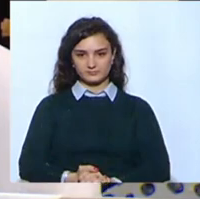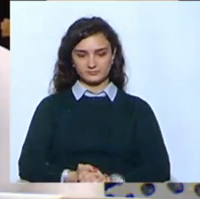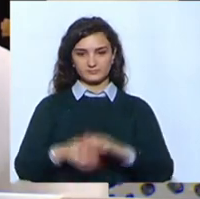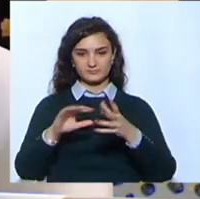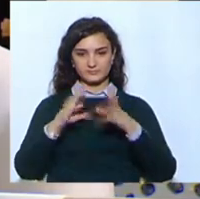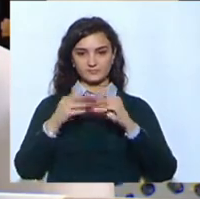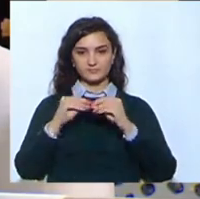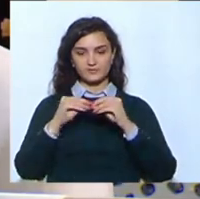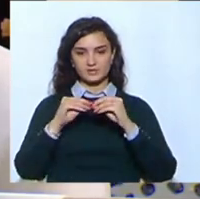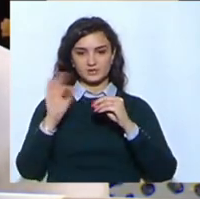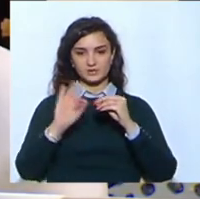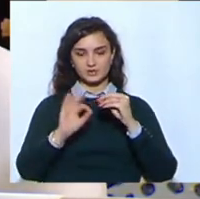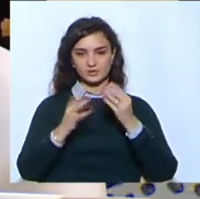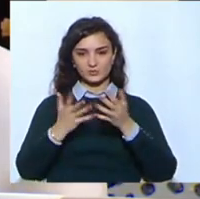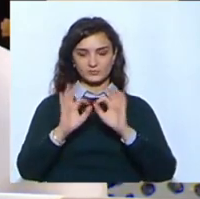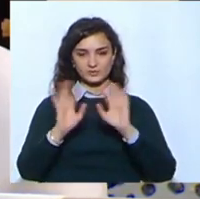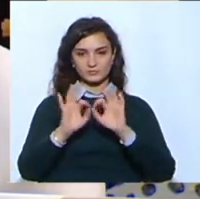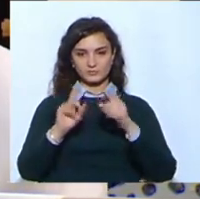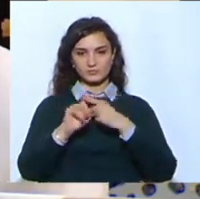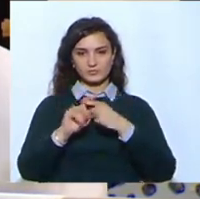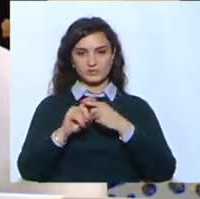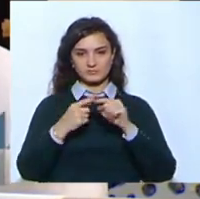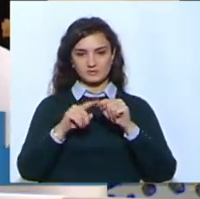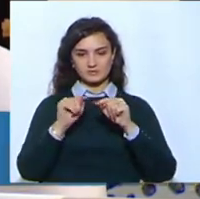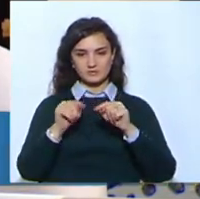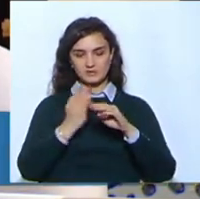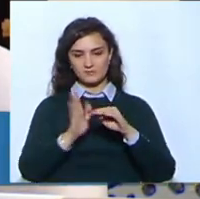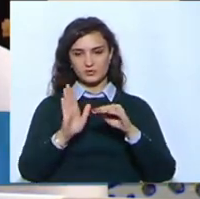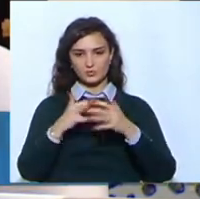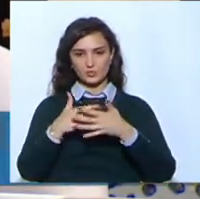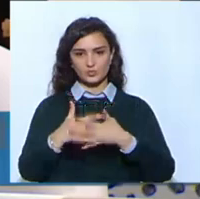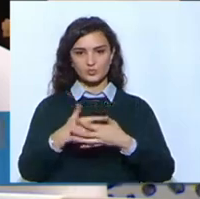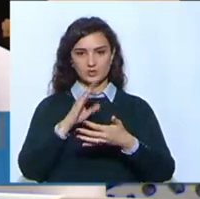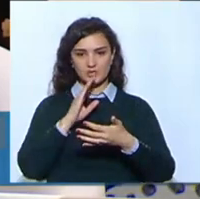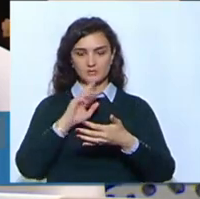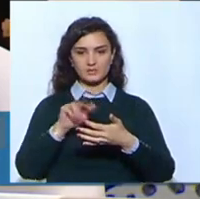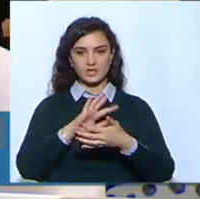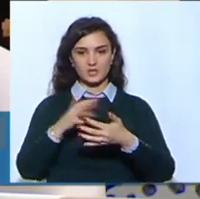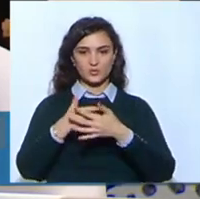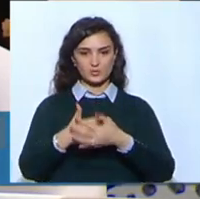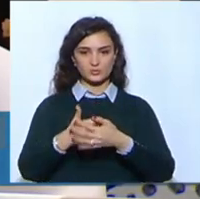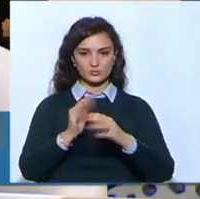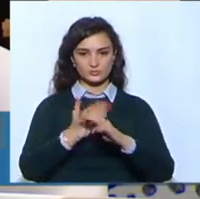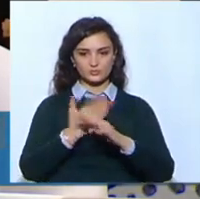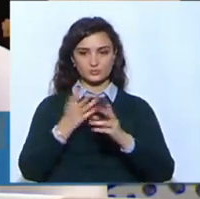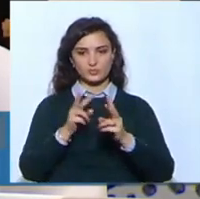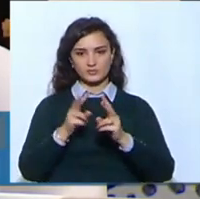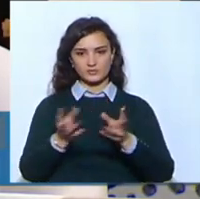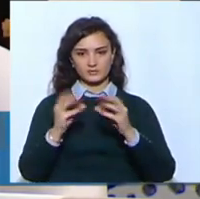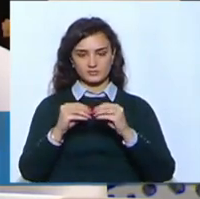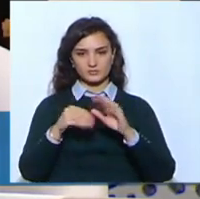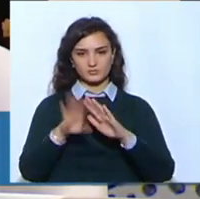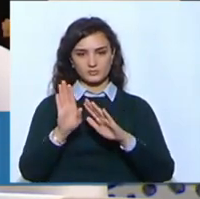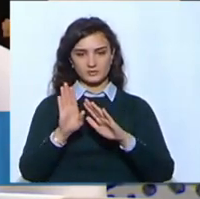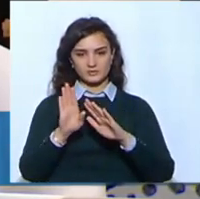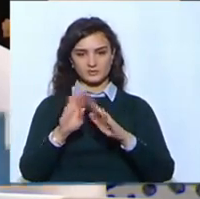ზოგადად ყველაზე ხშირად თუ ვისაუბრეთ ინფექციებზე, ესე იგი, გავმიჯნოთ ორსული ქალები და არაორსული საინტერესო კუთხით, თუ ორივე ერთ კონტექსტში ჯობია.